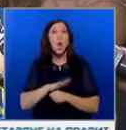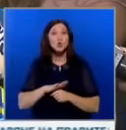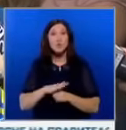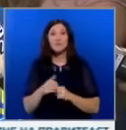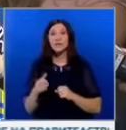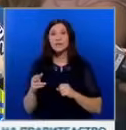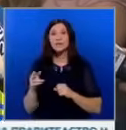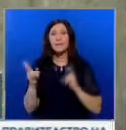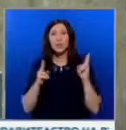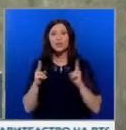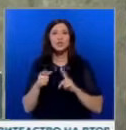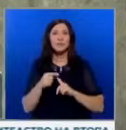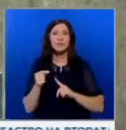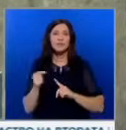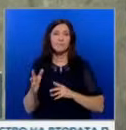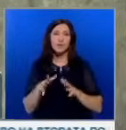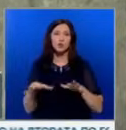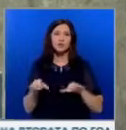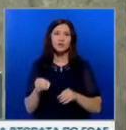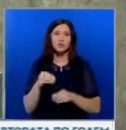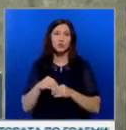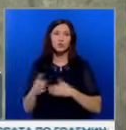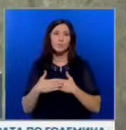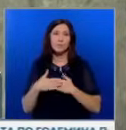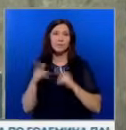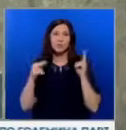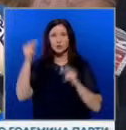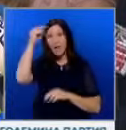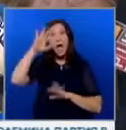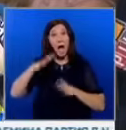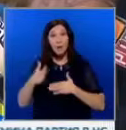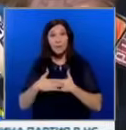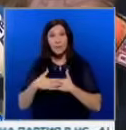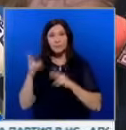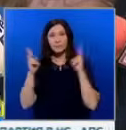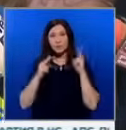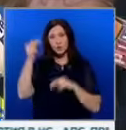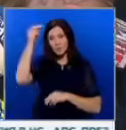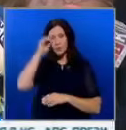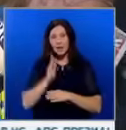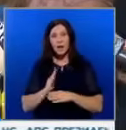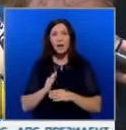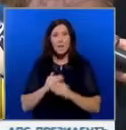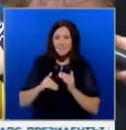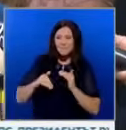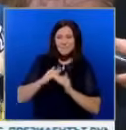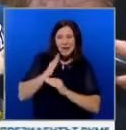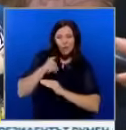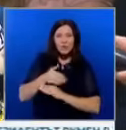принцип – народовластието. Включете в ППДБ. Ако ППДБ надмогнат своето политическо